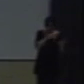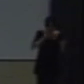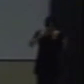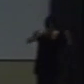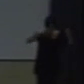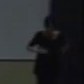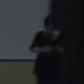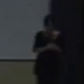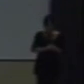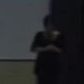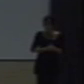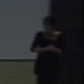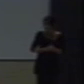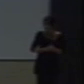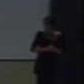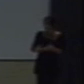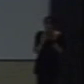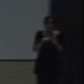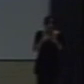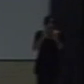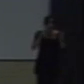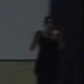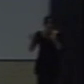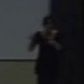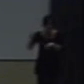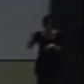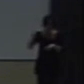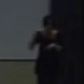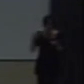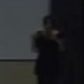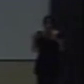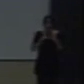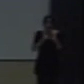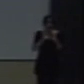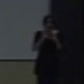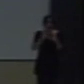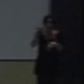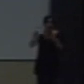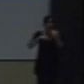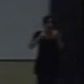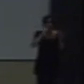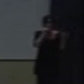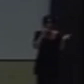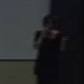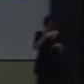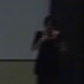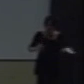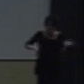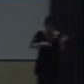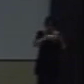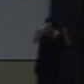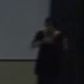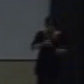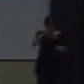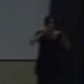per espai, per temàtica, que no està a l'ordre d'aquella època, el que sigui, acabarem tenint més visibilitat